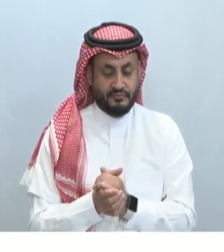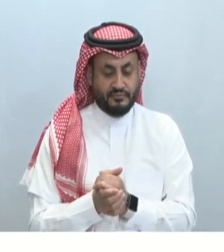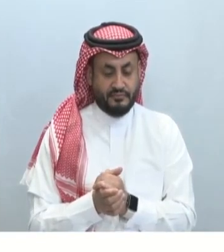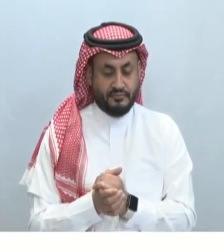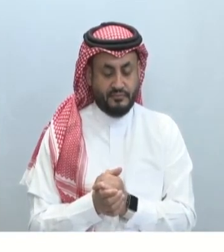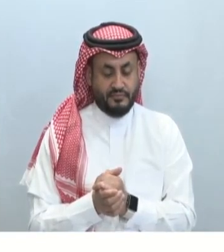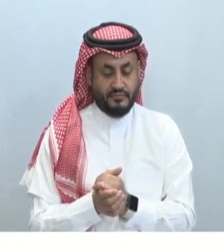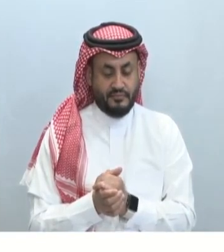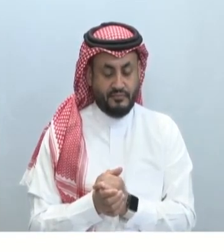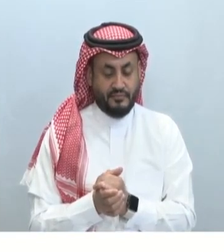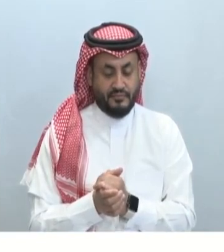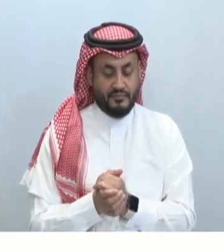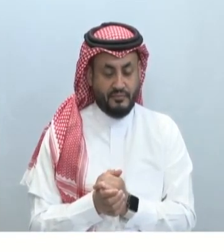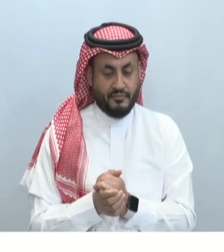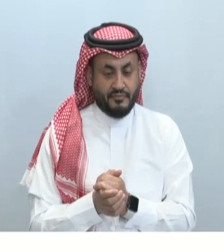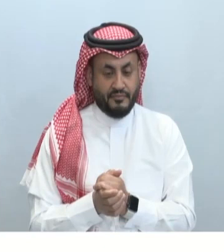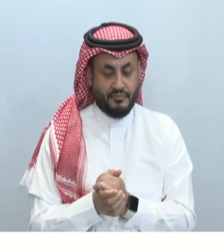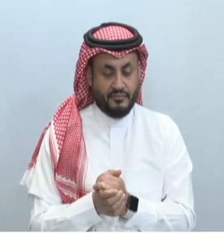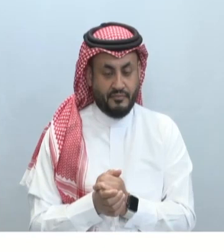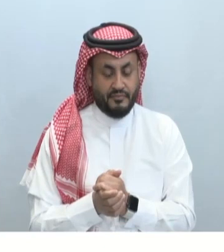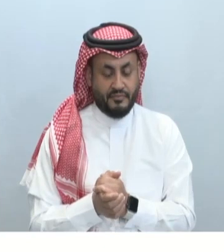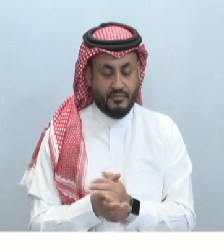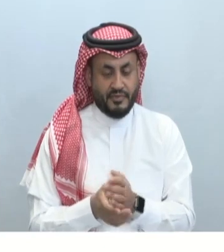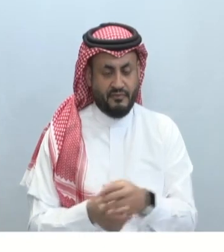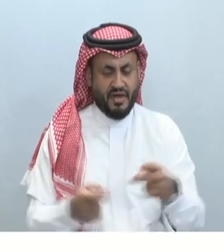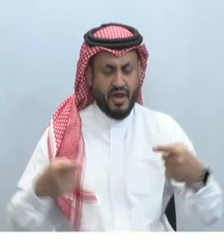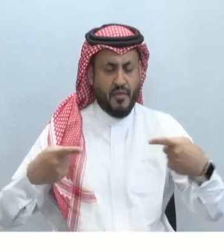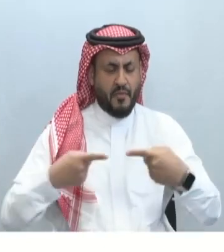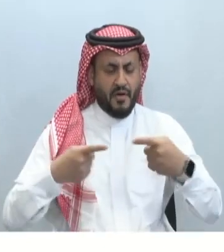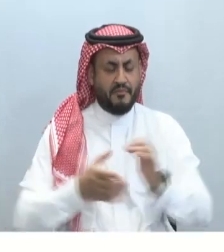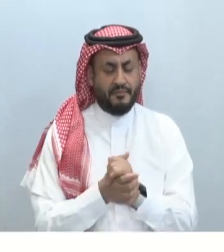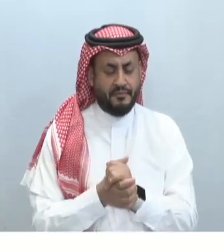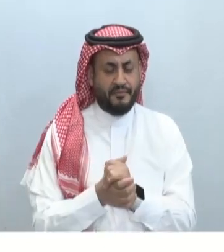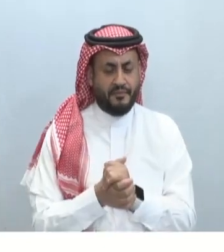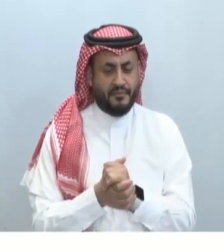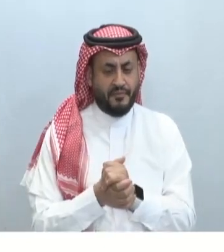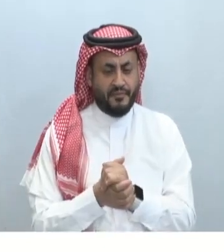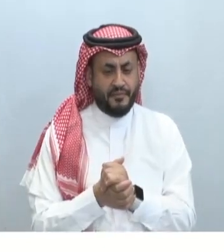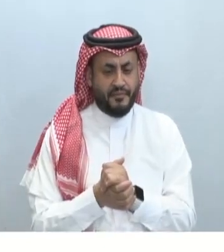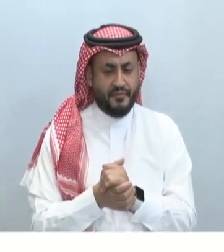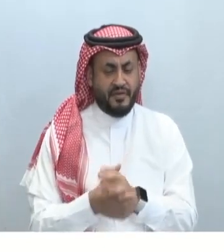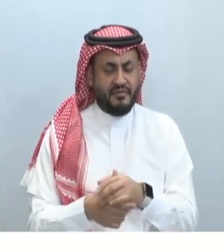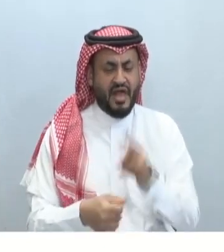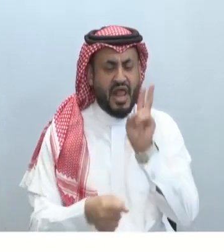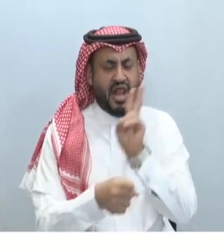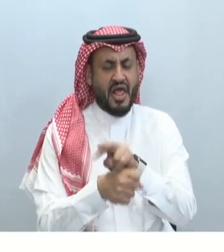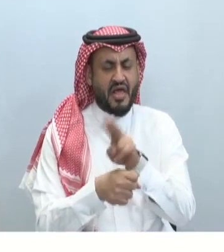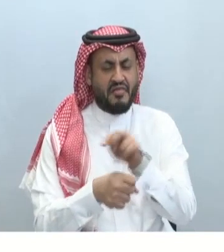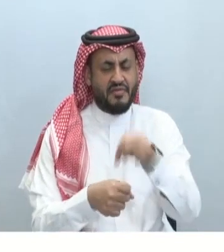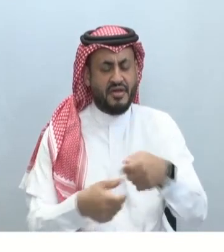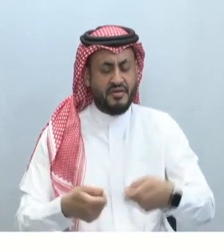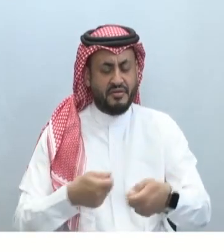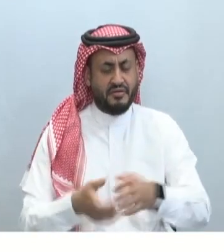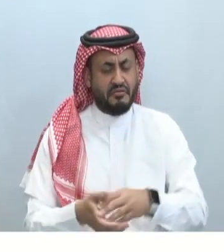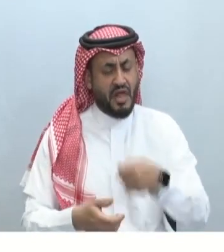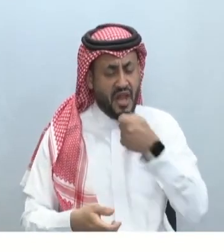يتحلى بالصدق والامانه وفي المقابل الغش والكذب في التجاره قد